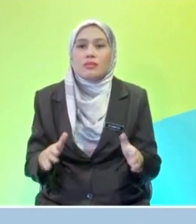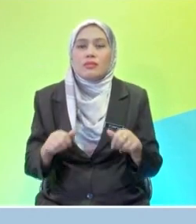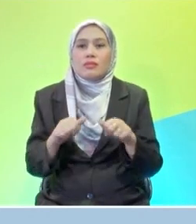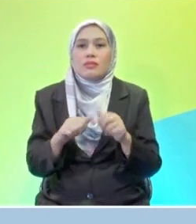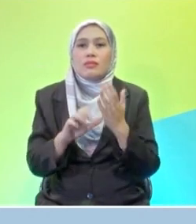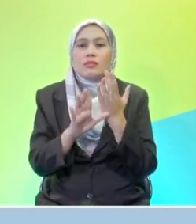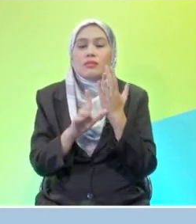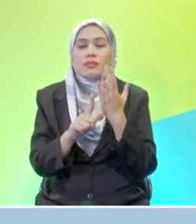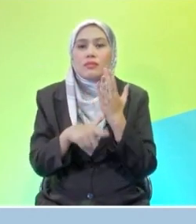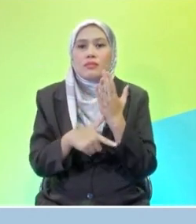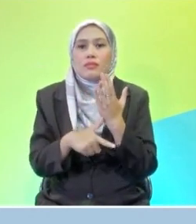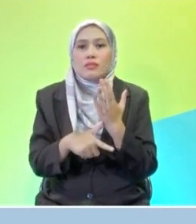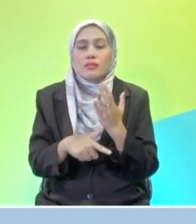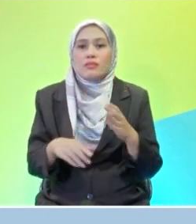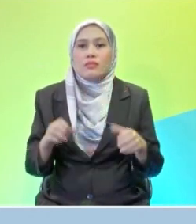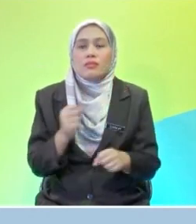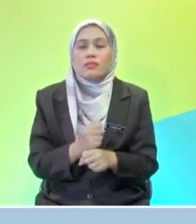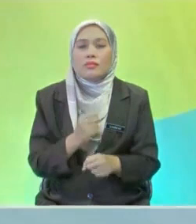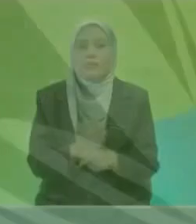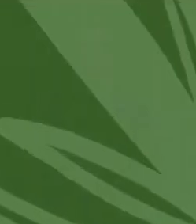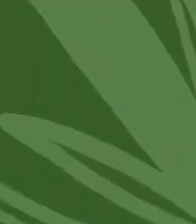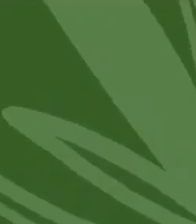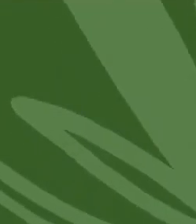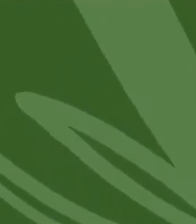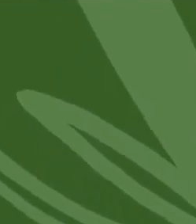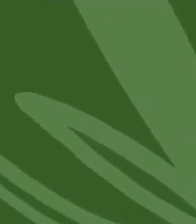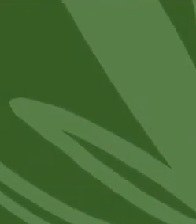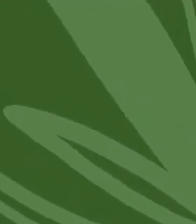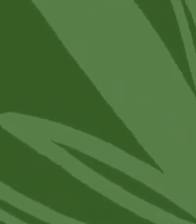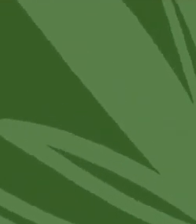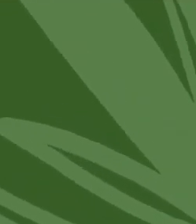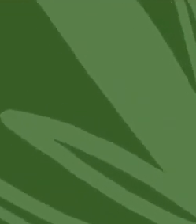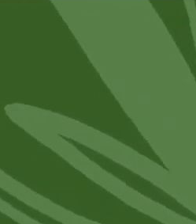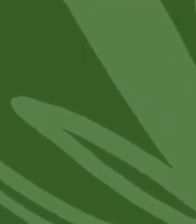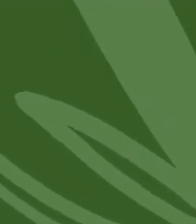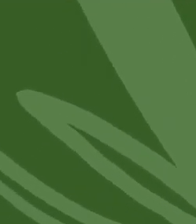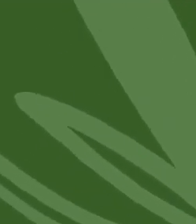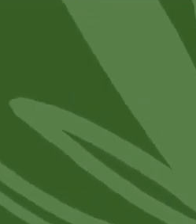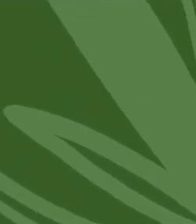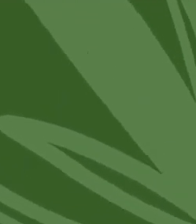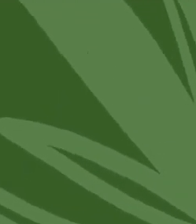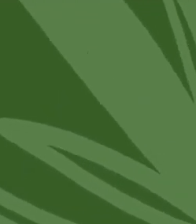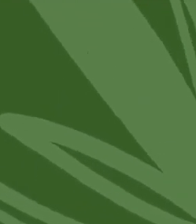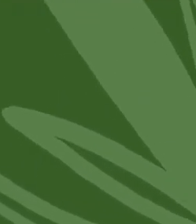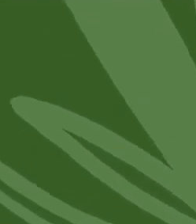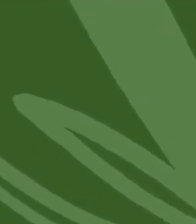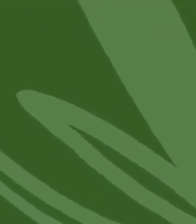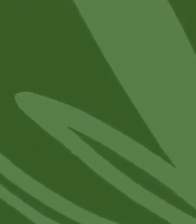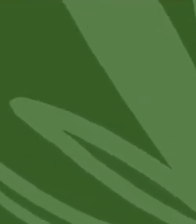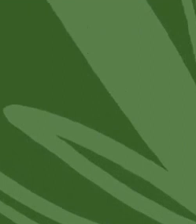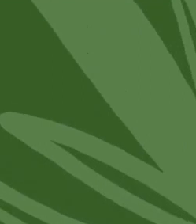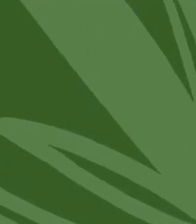hutan menjadi rezeki. Okey, maksud dia apa Mia? Orang asli menjadikan hasil hutan sebagai sumber rezeki